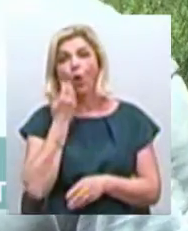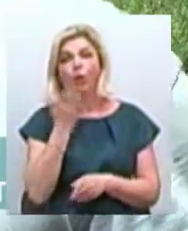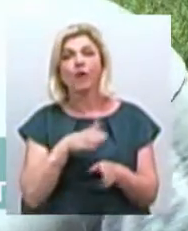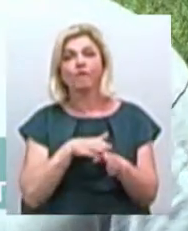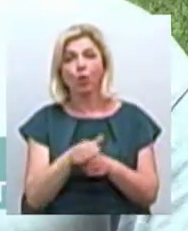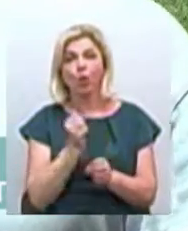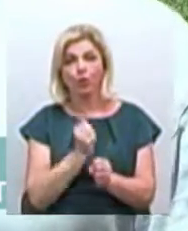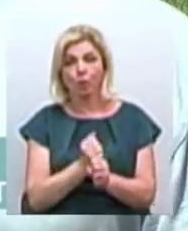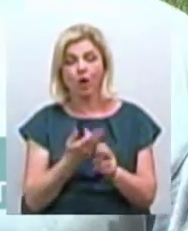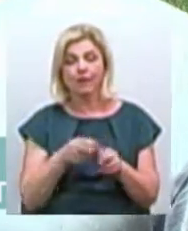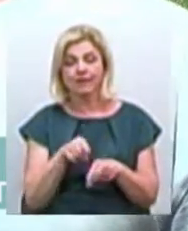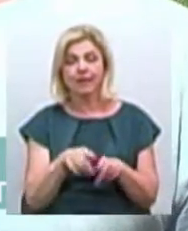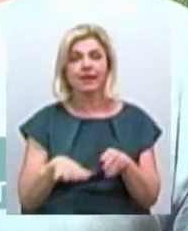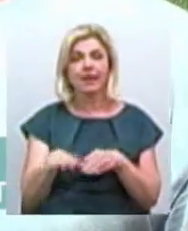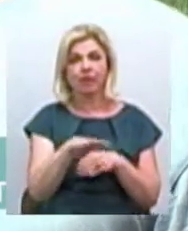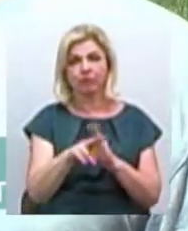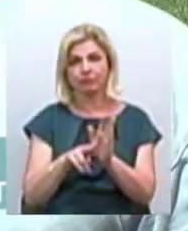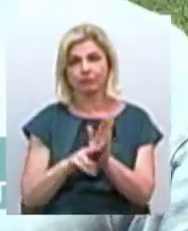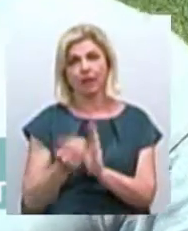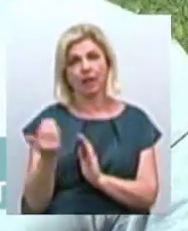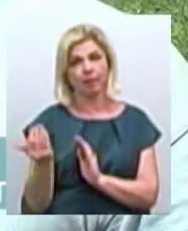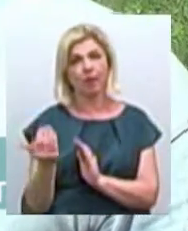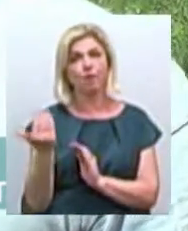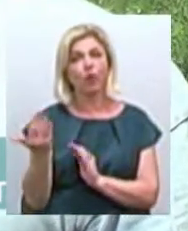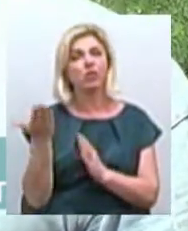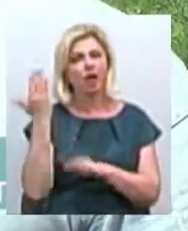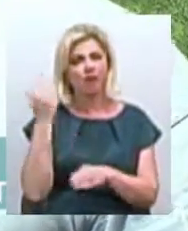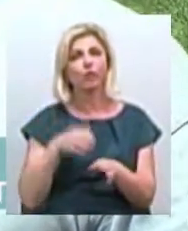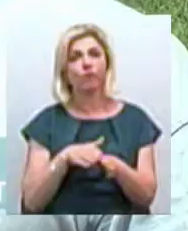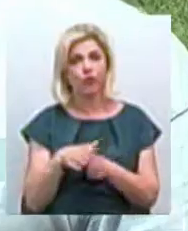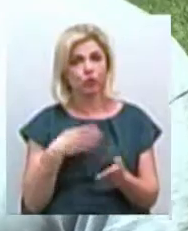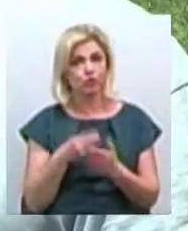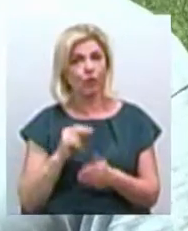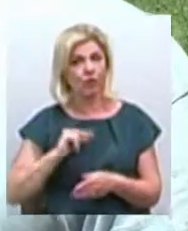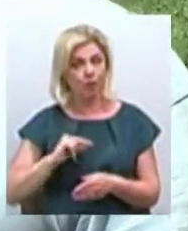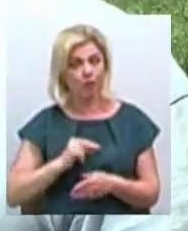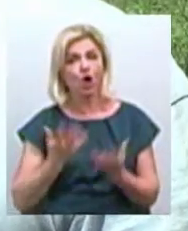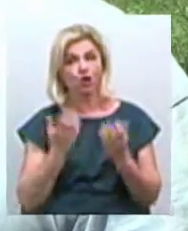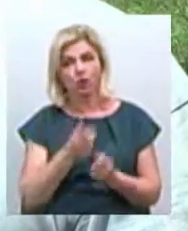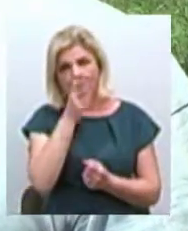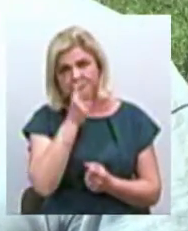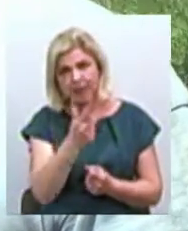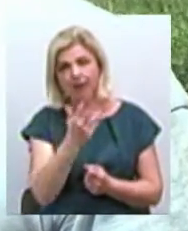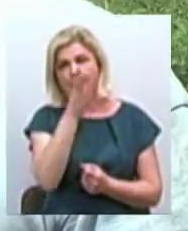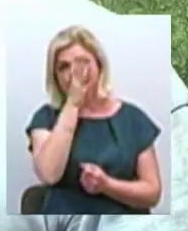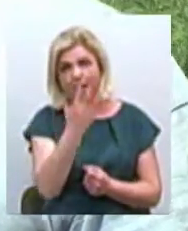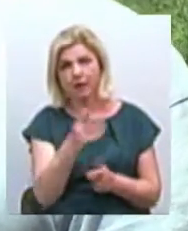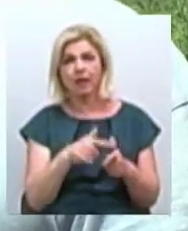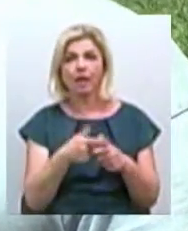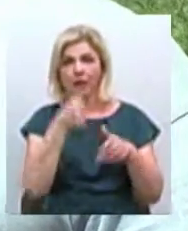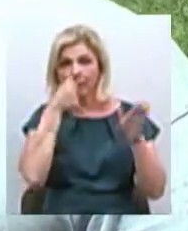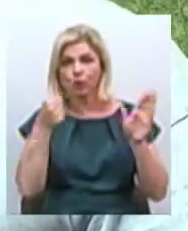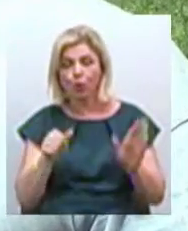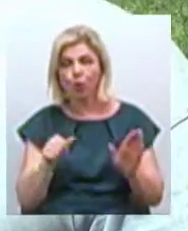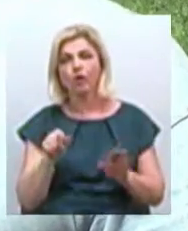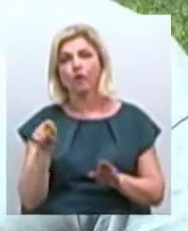ця територія підпорядкована їм. Вони вже давно виконали свою роботу, а ще там 3 місяці, 5 місяців чи півроку